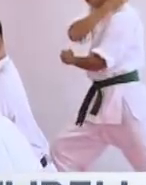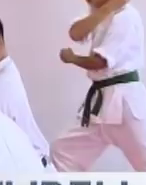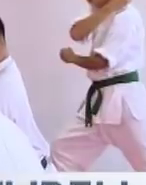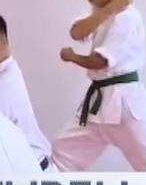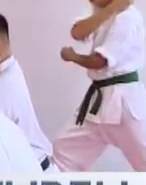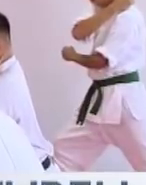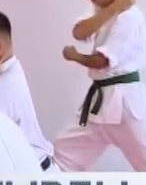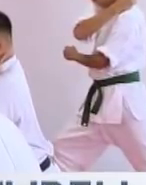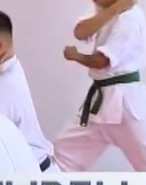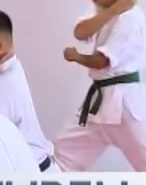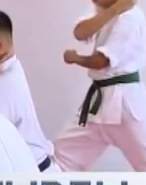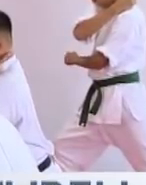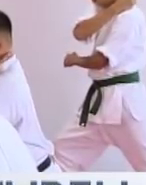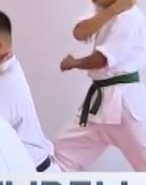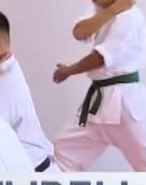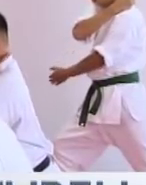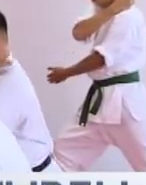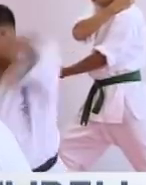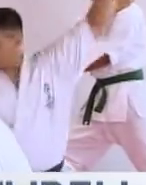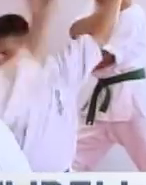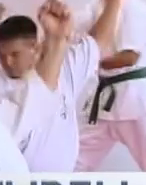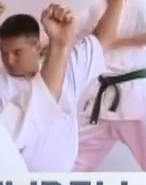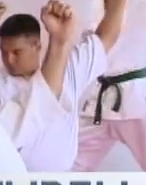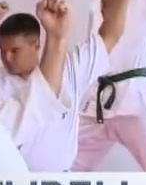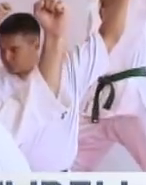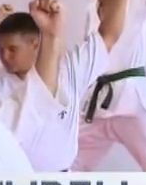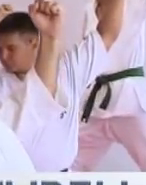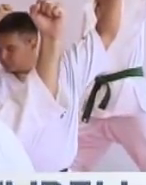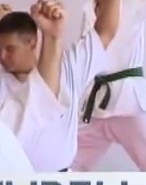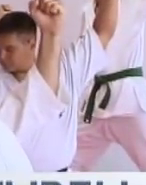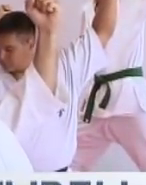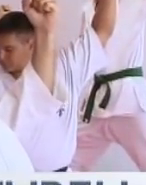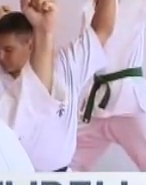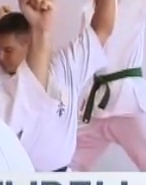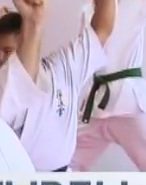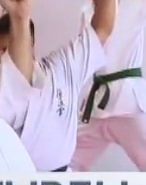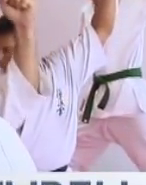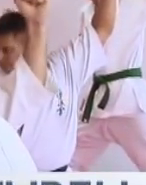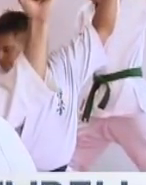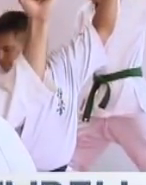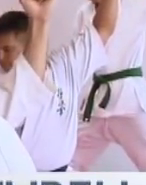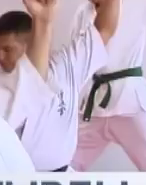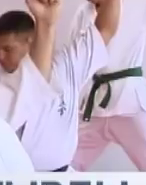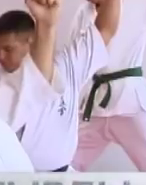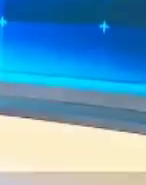Тойғаса ол жақтағы жаттықтырушыларға өз алған білімді ол жаққа жеткізуге тырысамыз.